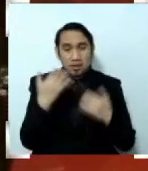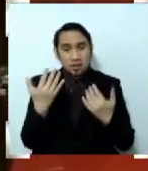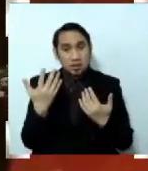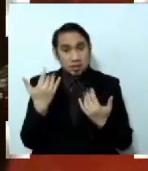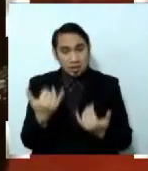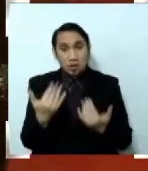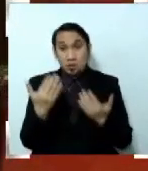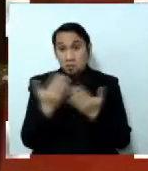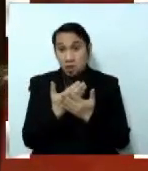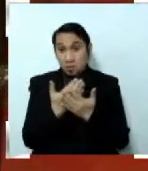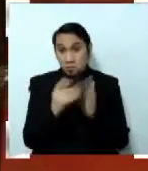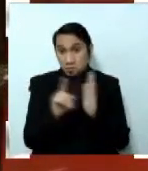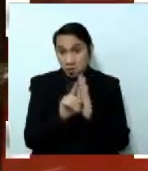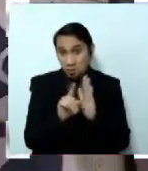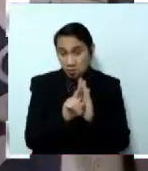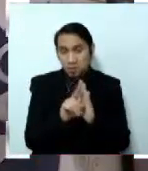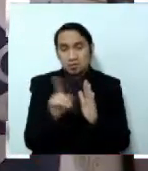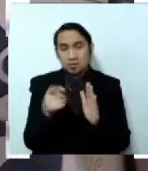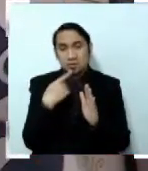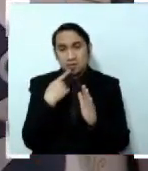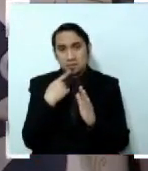na Provincial Ordinance Number